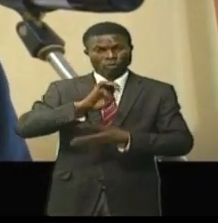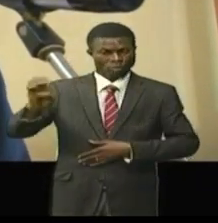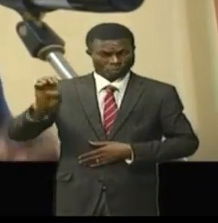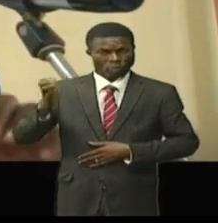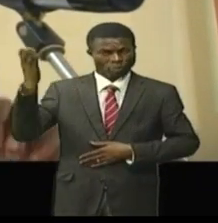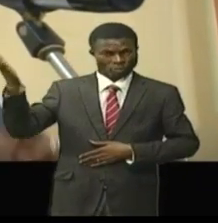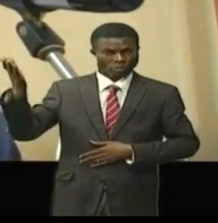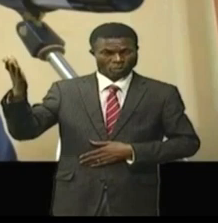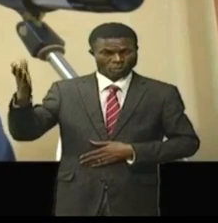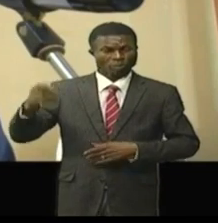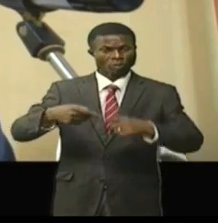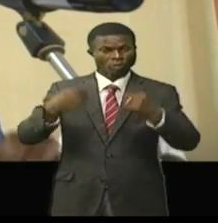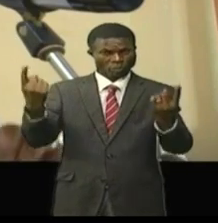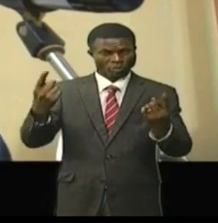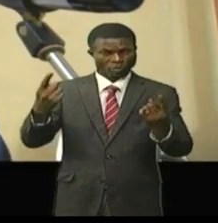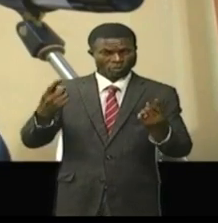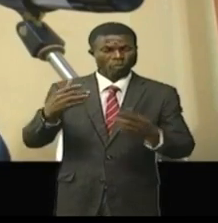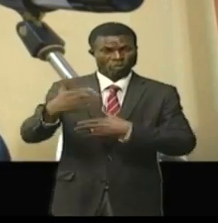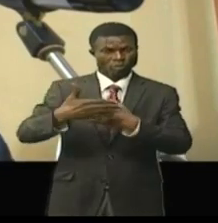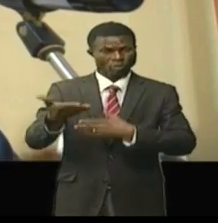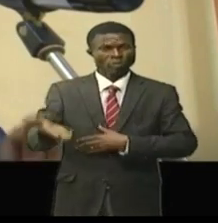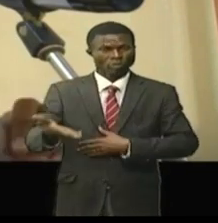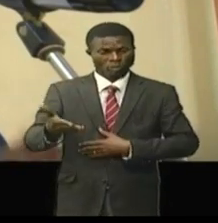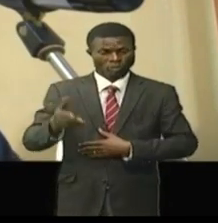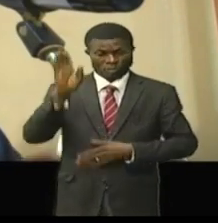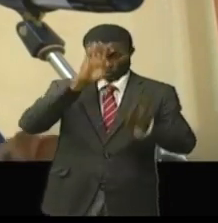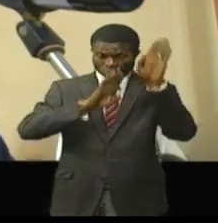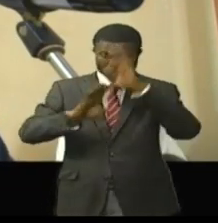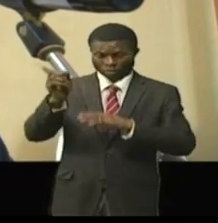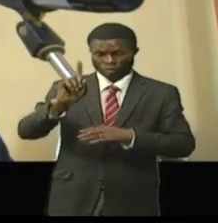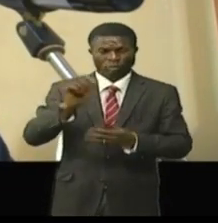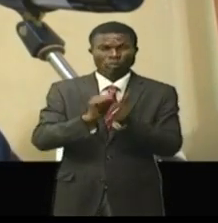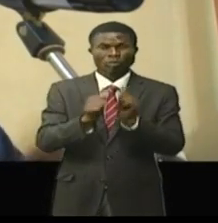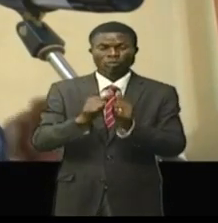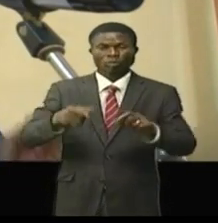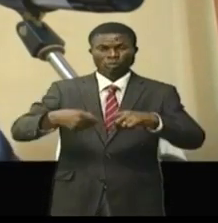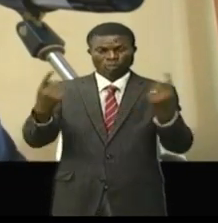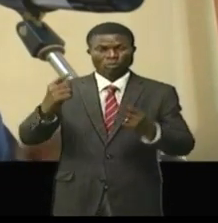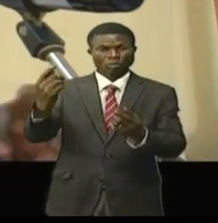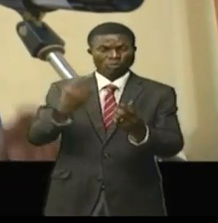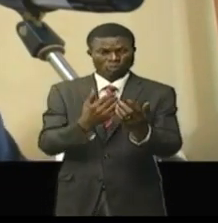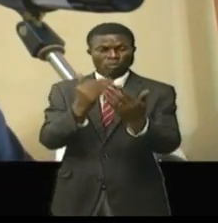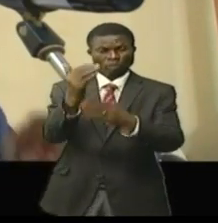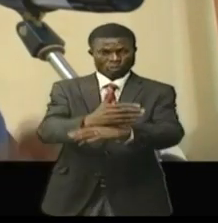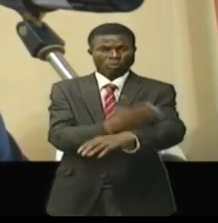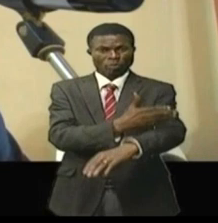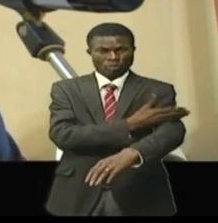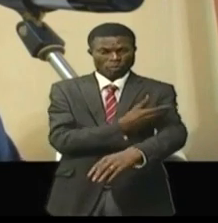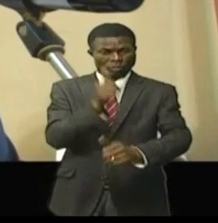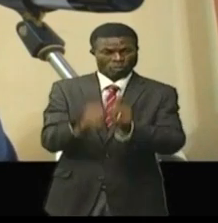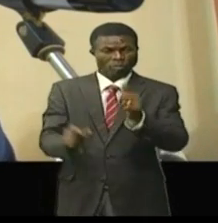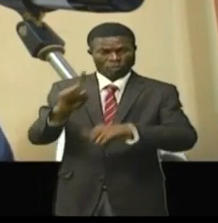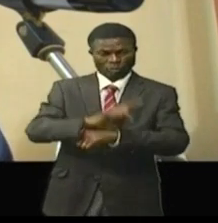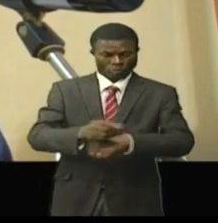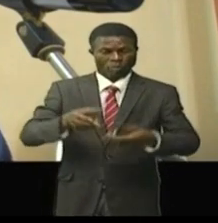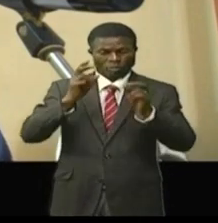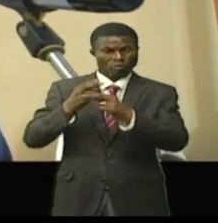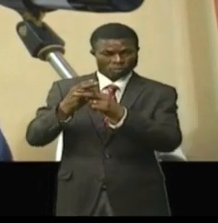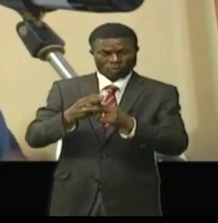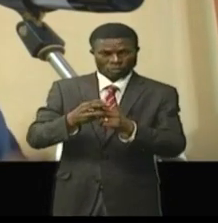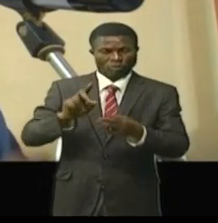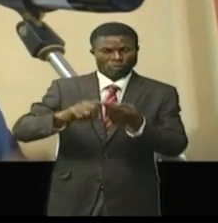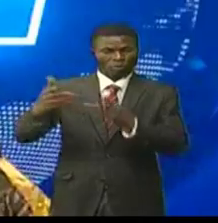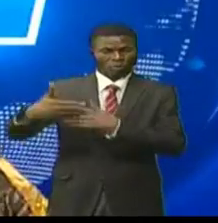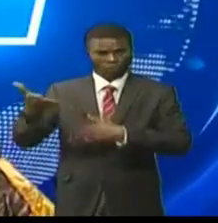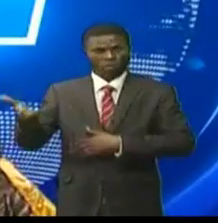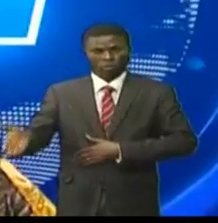pays. L'ennemi est à notre porte. Ne nous laissons pas distraits par des débats. L'ennemi avance du jour le jour. Restons éveillés, chacun attentif chez les voisins.